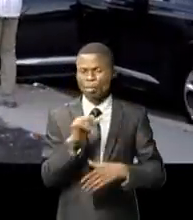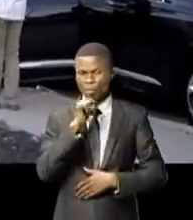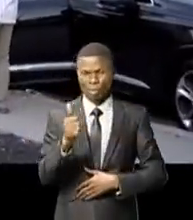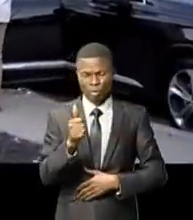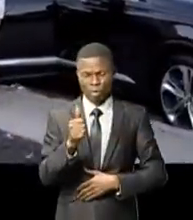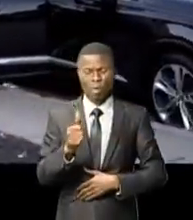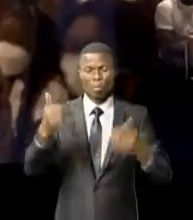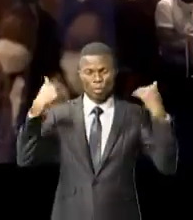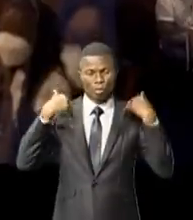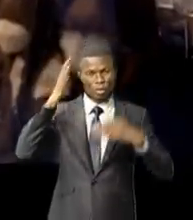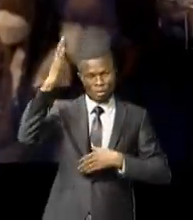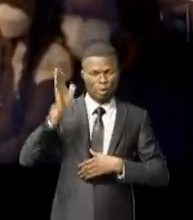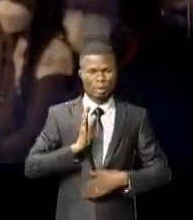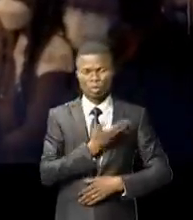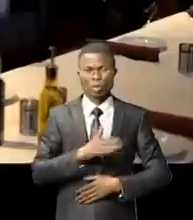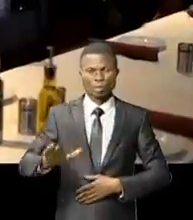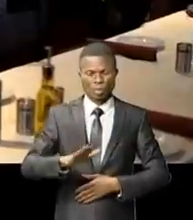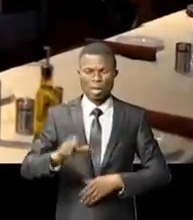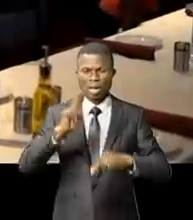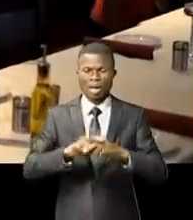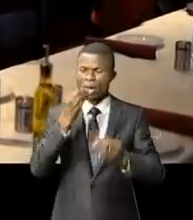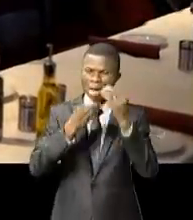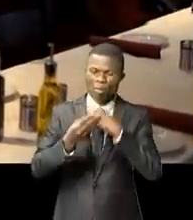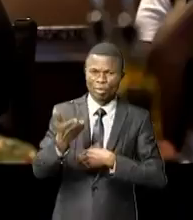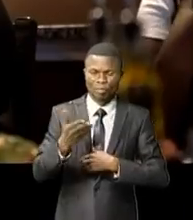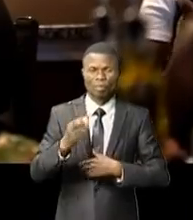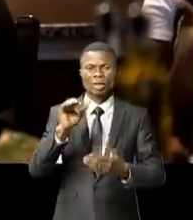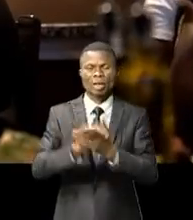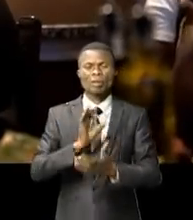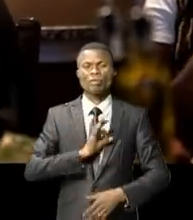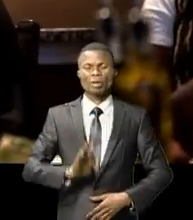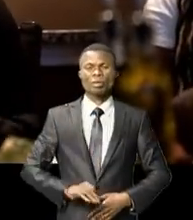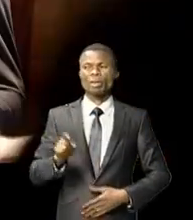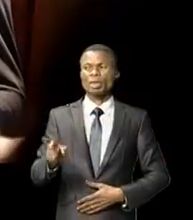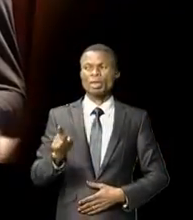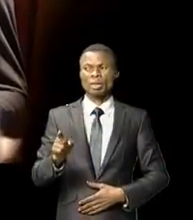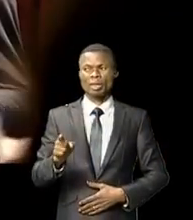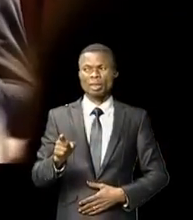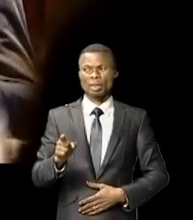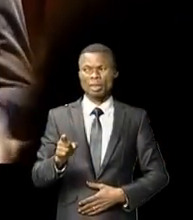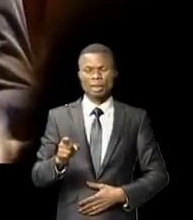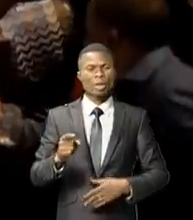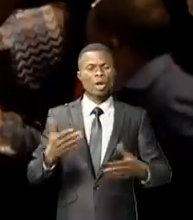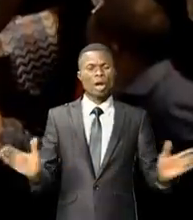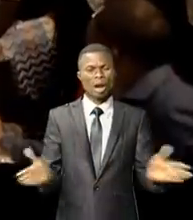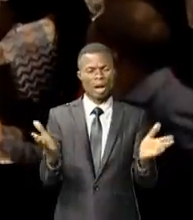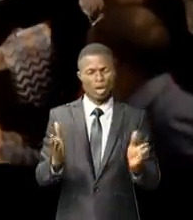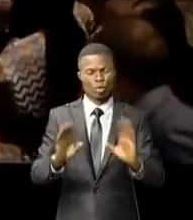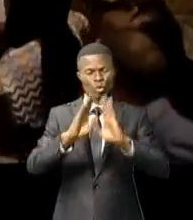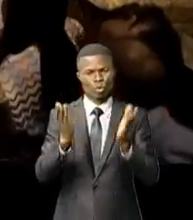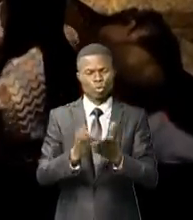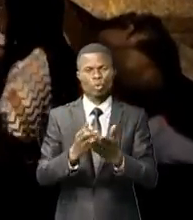futur cadre du pays. Autour d'un repas, la présidente de la fondation Denise Nyakeru Tshisekedi rémotive les troupes de